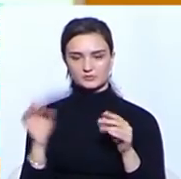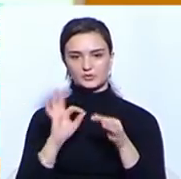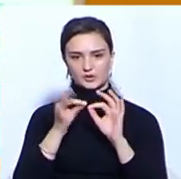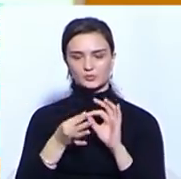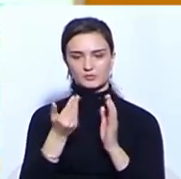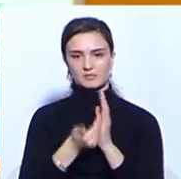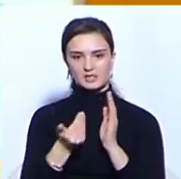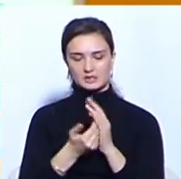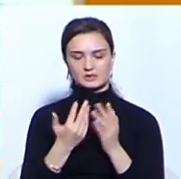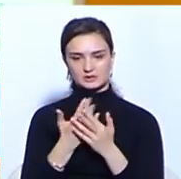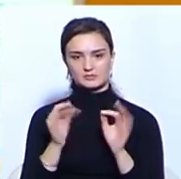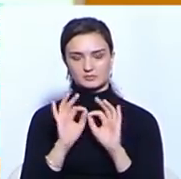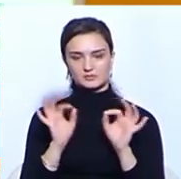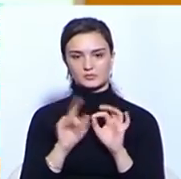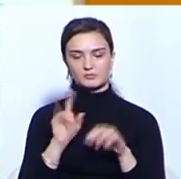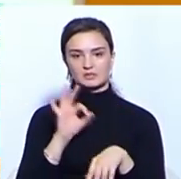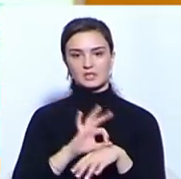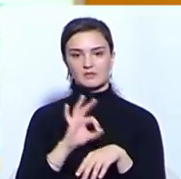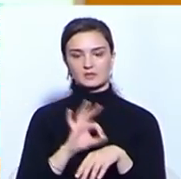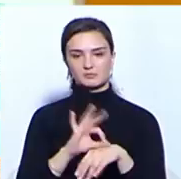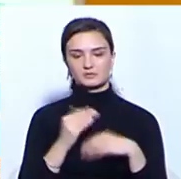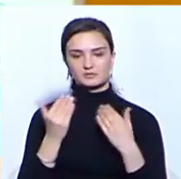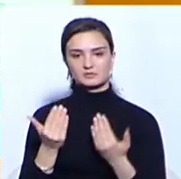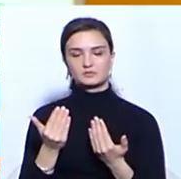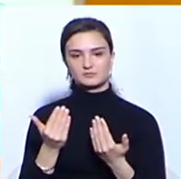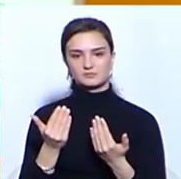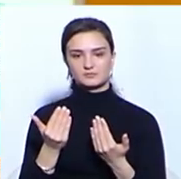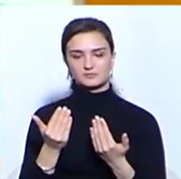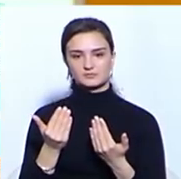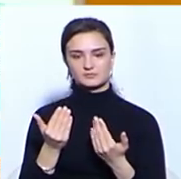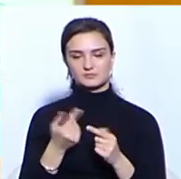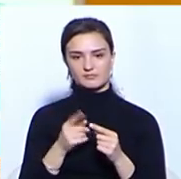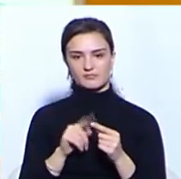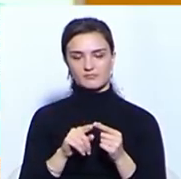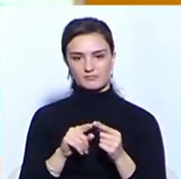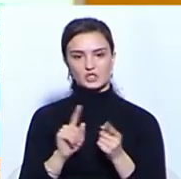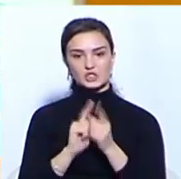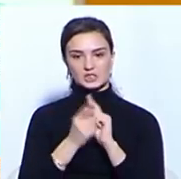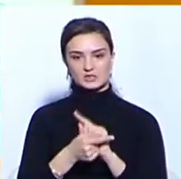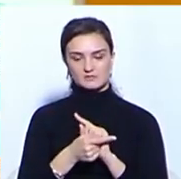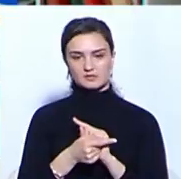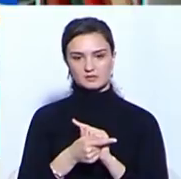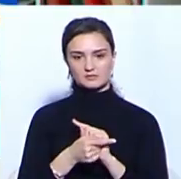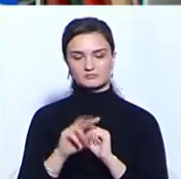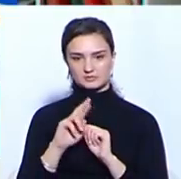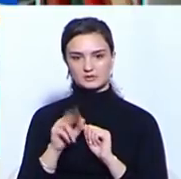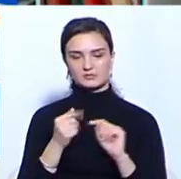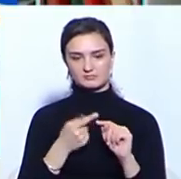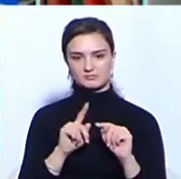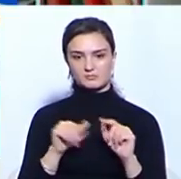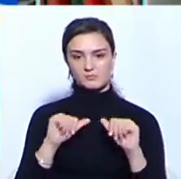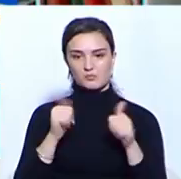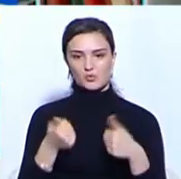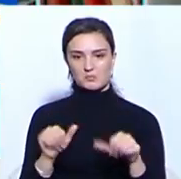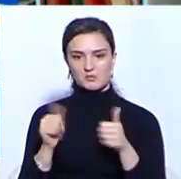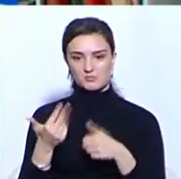კონკრეტული მაგალითით, რომ დაავადების დიაგნოზის მიმართ მიდგომა შეიცვალა და